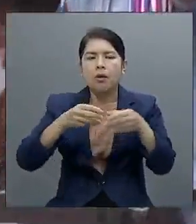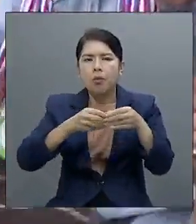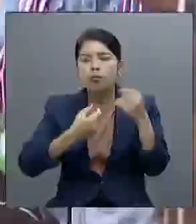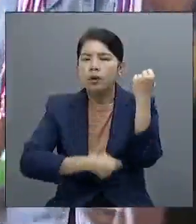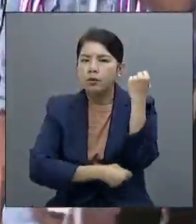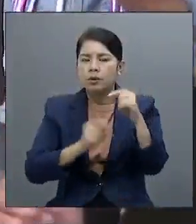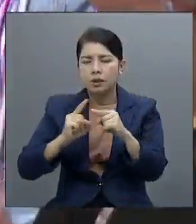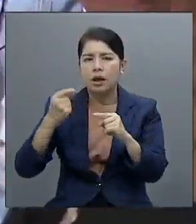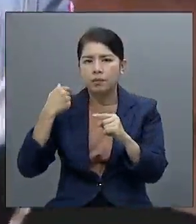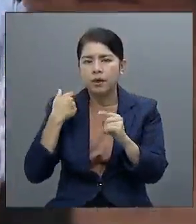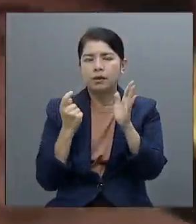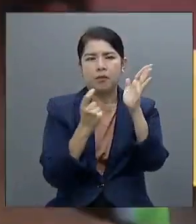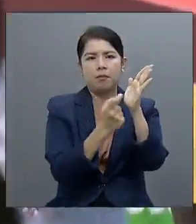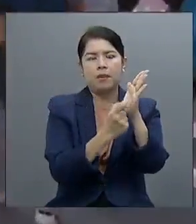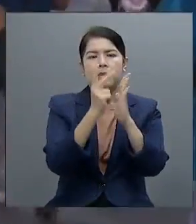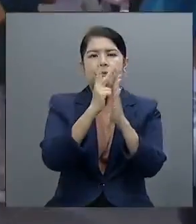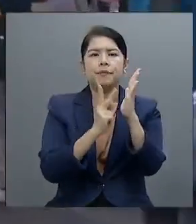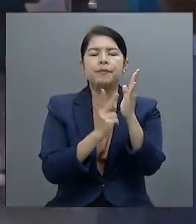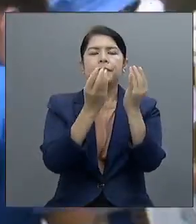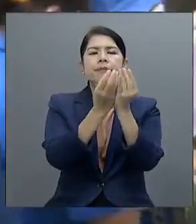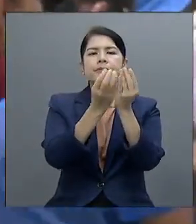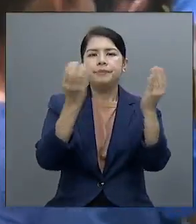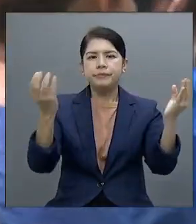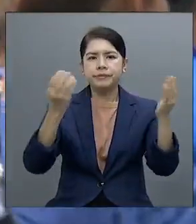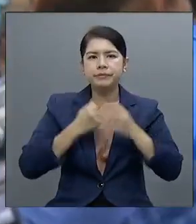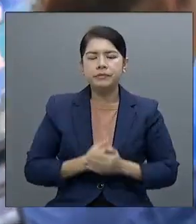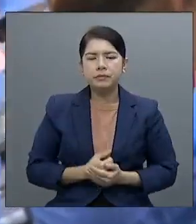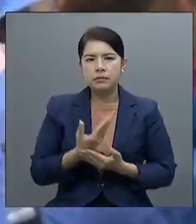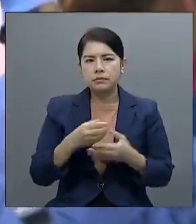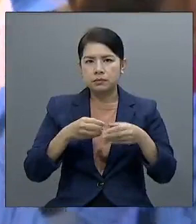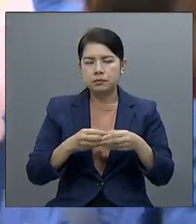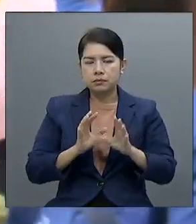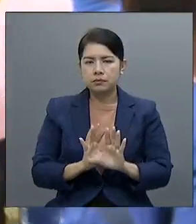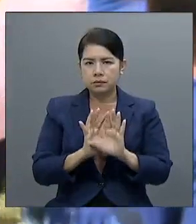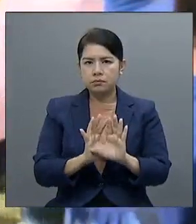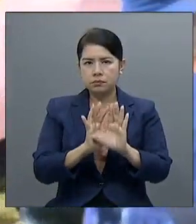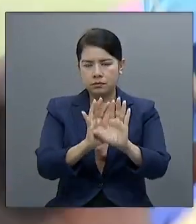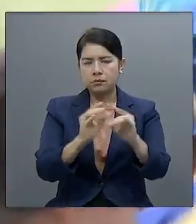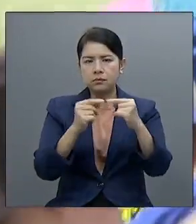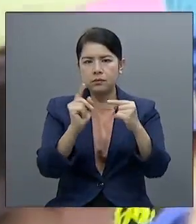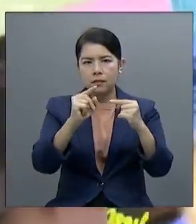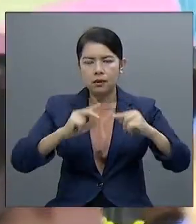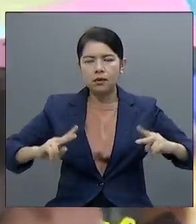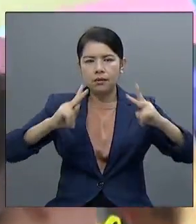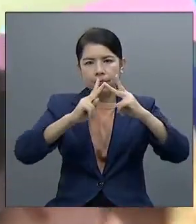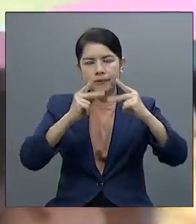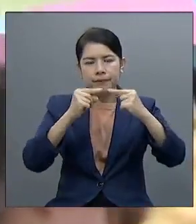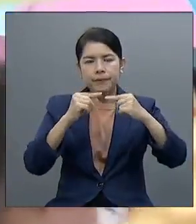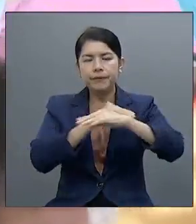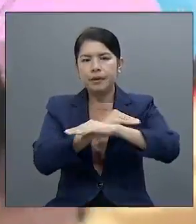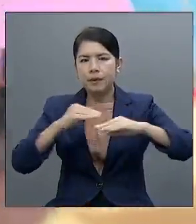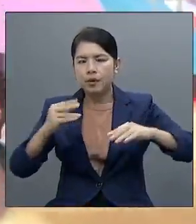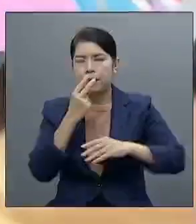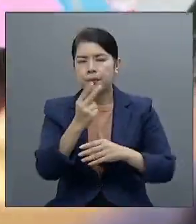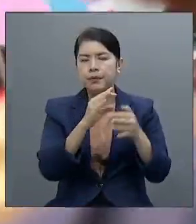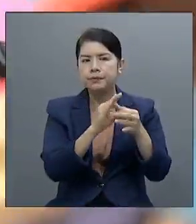ไว้ในรัฐธรรมนูญอย่างชัดเจนด้วยนะคะจากนั้นเคลื่อนขบวนมาที่กระทรวงคมนา นาคมติดตามความคืบหน้าการแก้ไขปัญหาที่ดิน